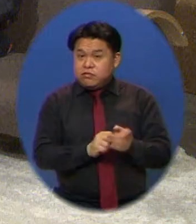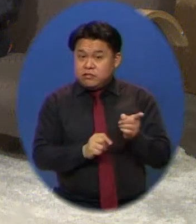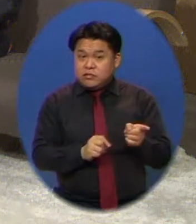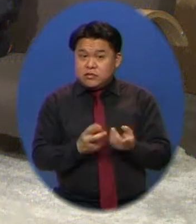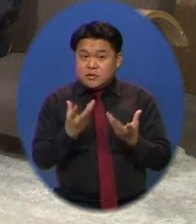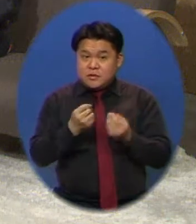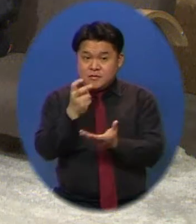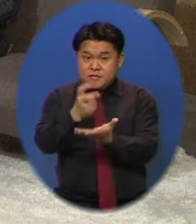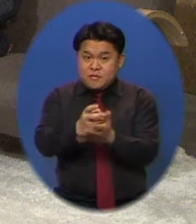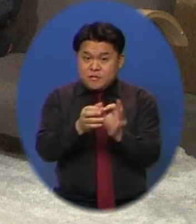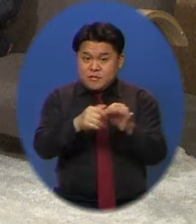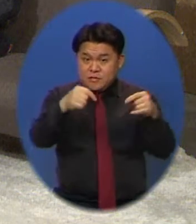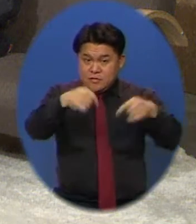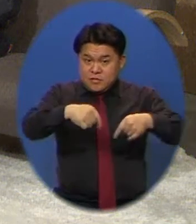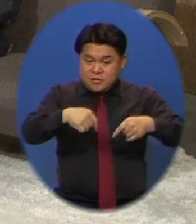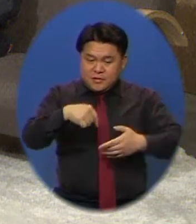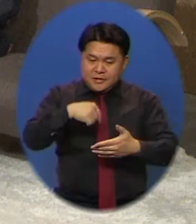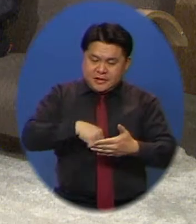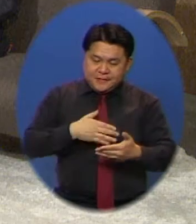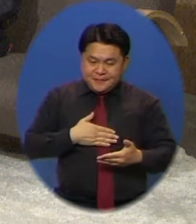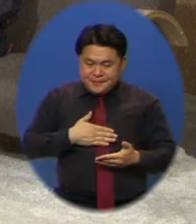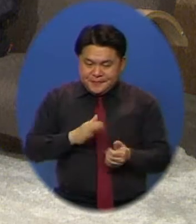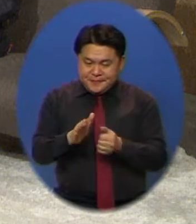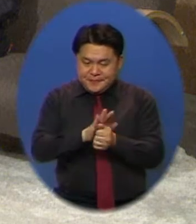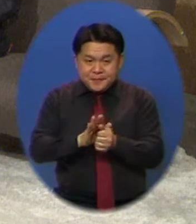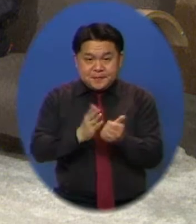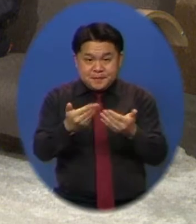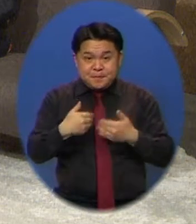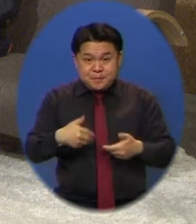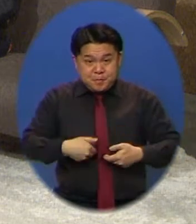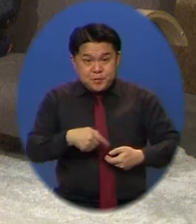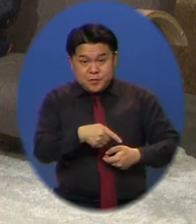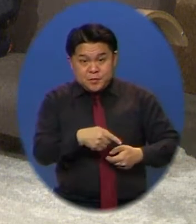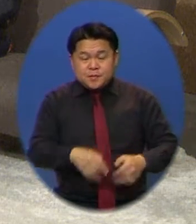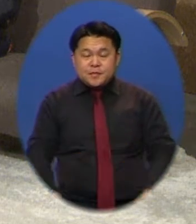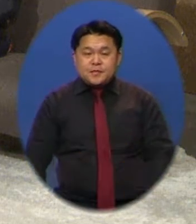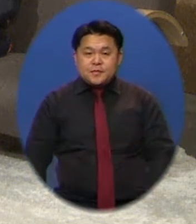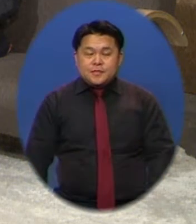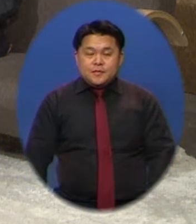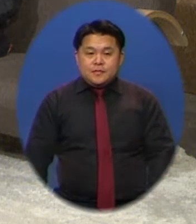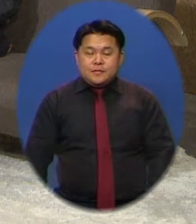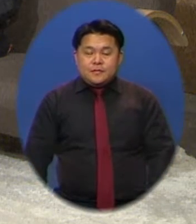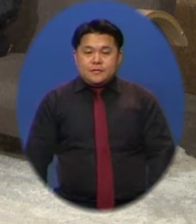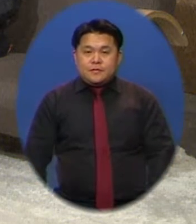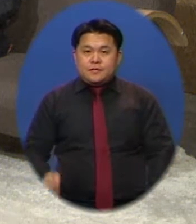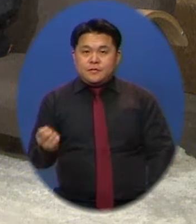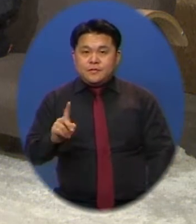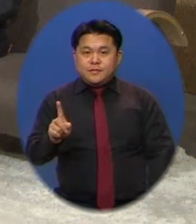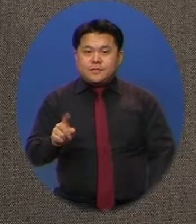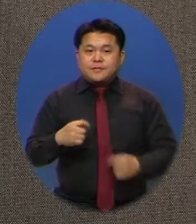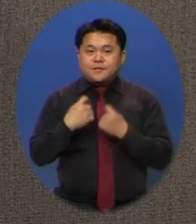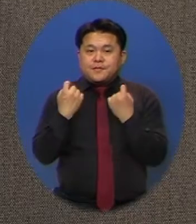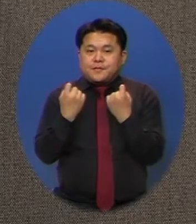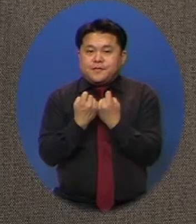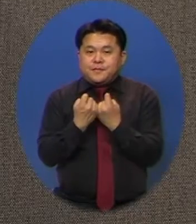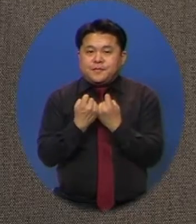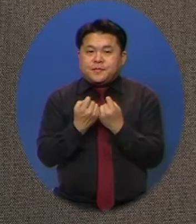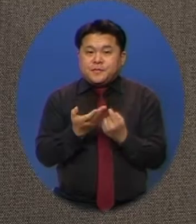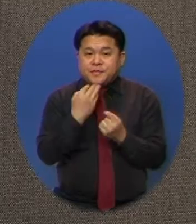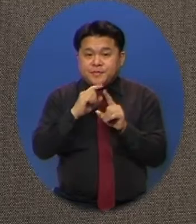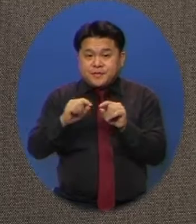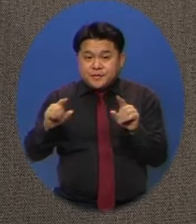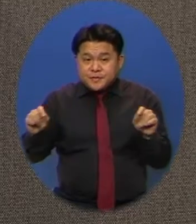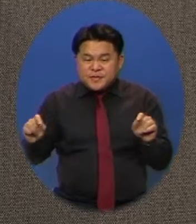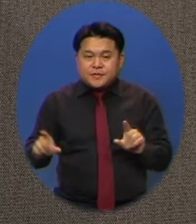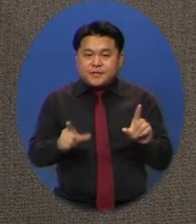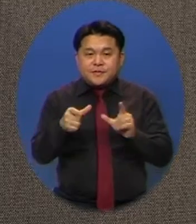법률 상담도 필요하고 심리 정서 서비스도 받을 필요가 있고요. 그리고 이제 민간의 각종